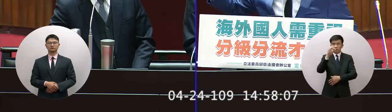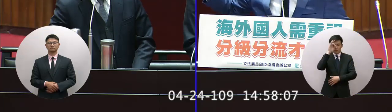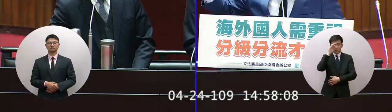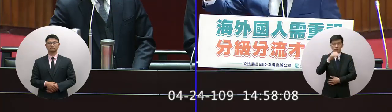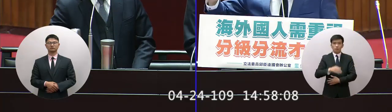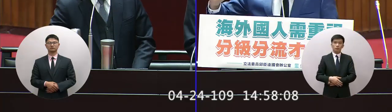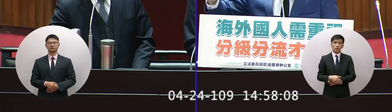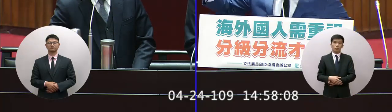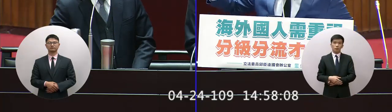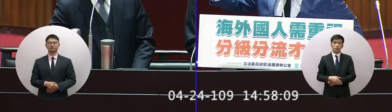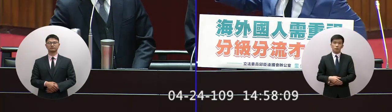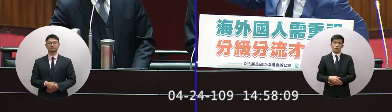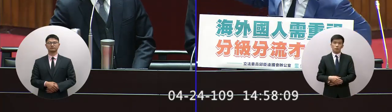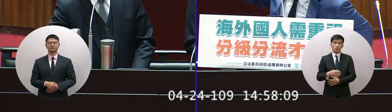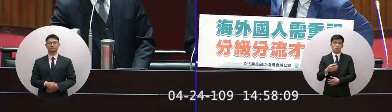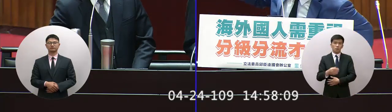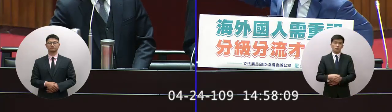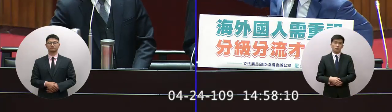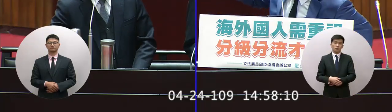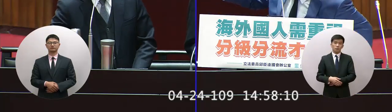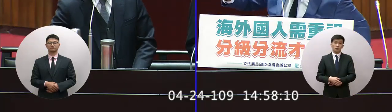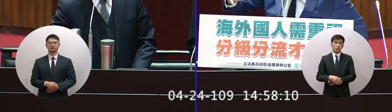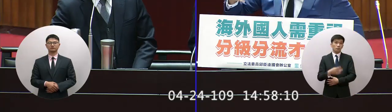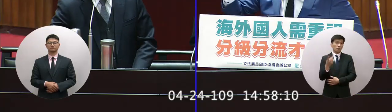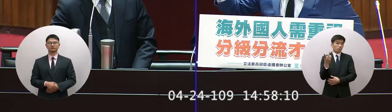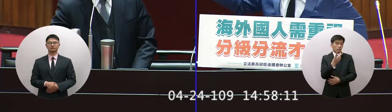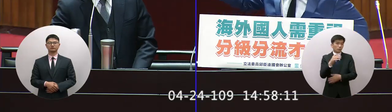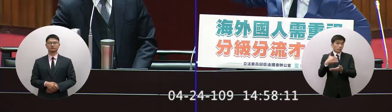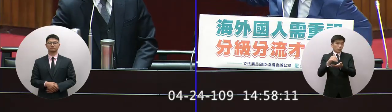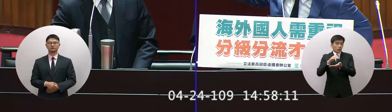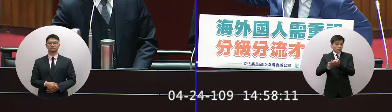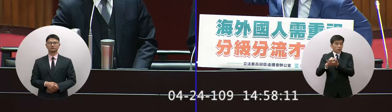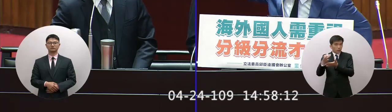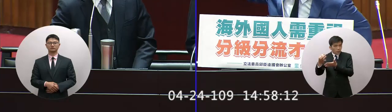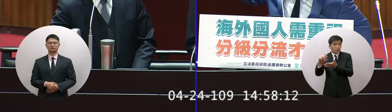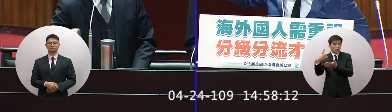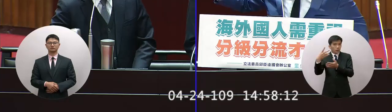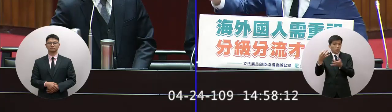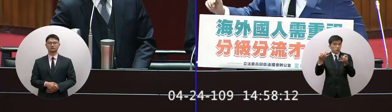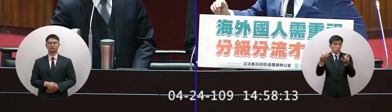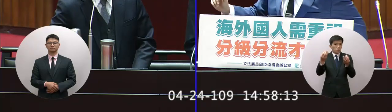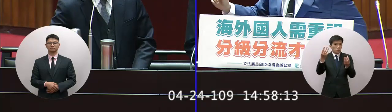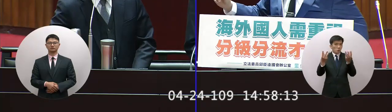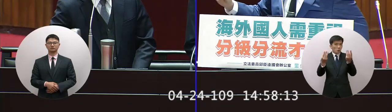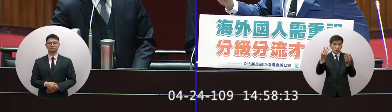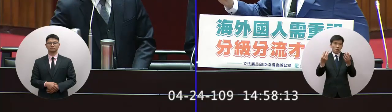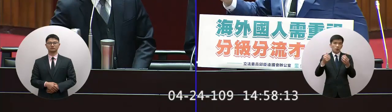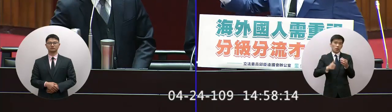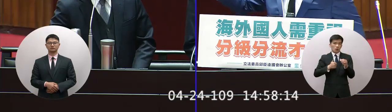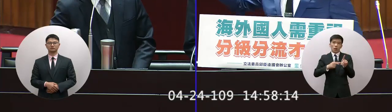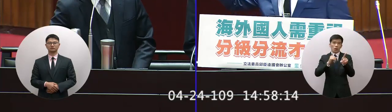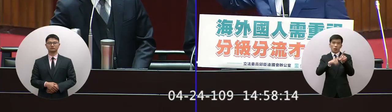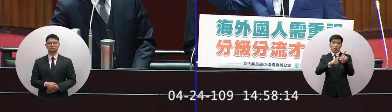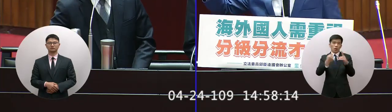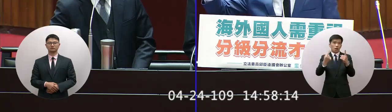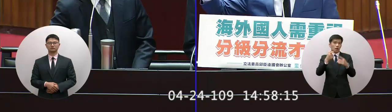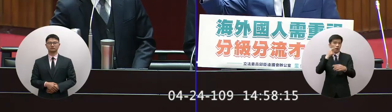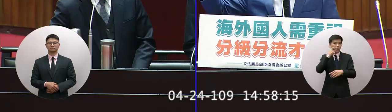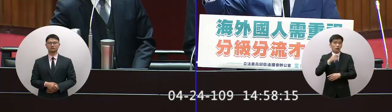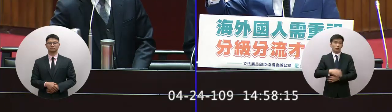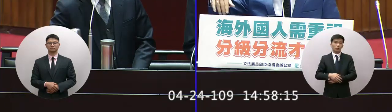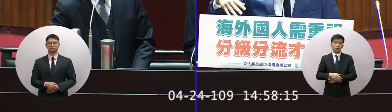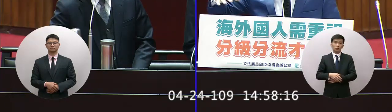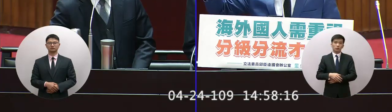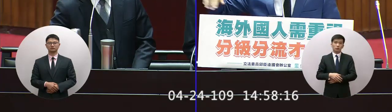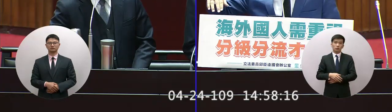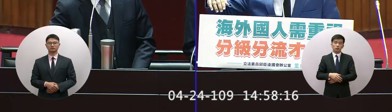我们两个的这个净值跟这个它的规模是没有办法相比的。下一页。哦，中小